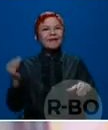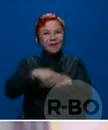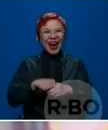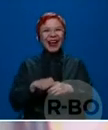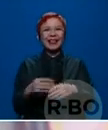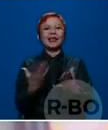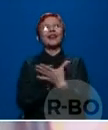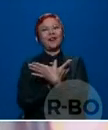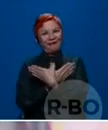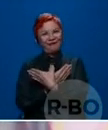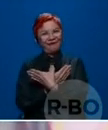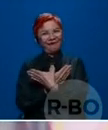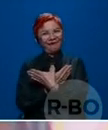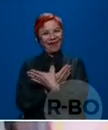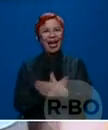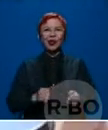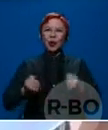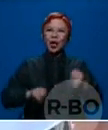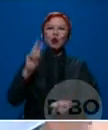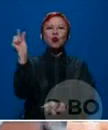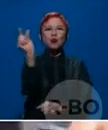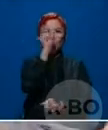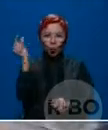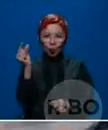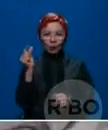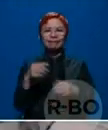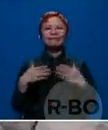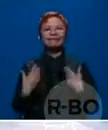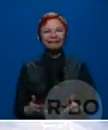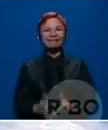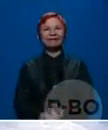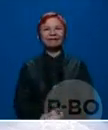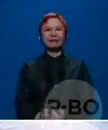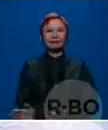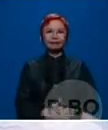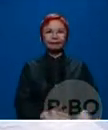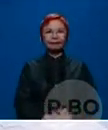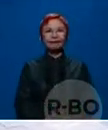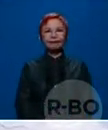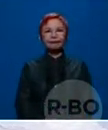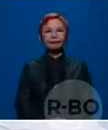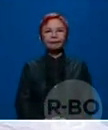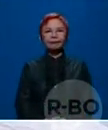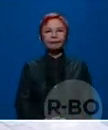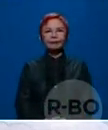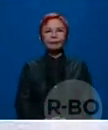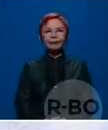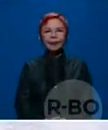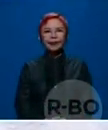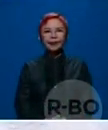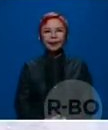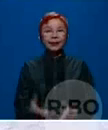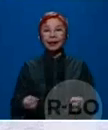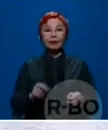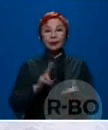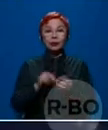menengah menggunakan kendaraan umum Terima kasih paslon 2 kini giliran anda kembali untuk menanggapi dalam waktu 1